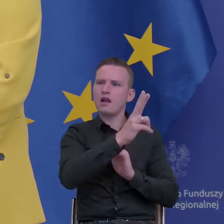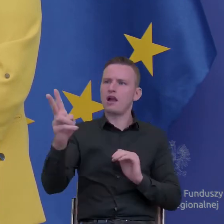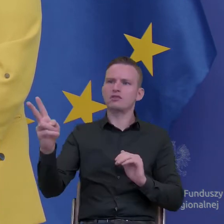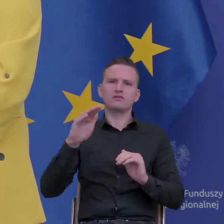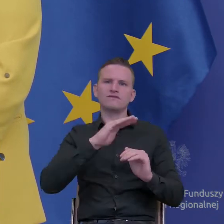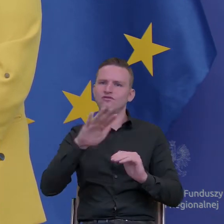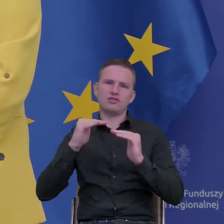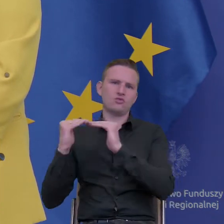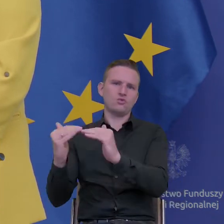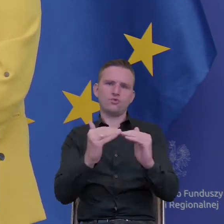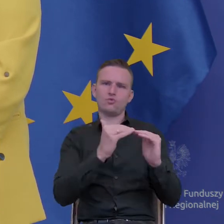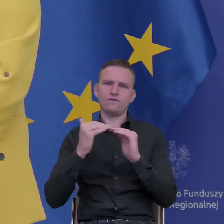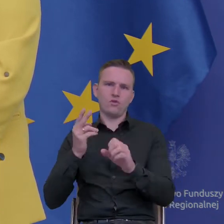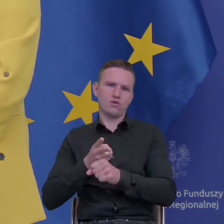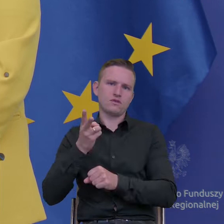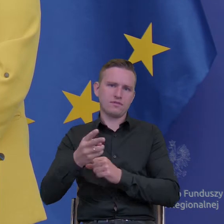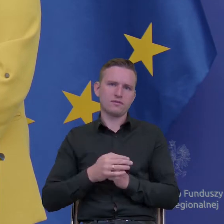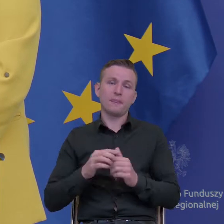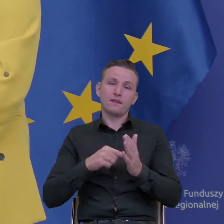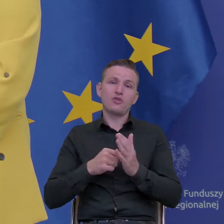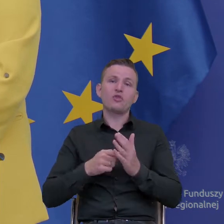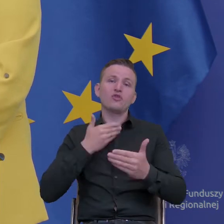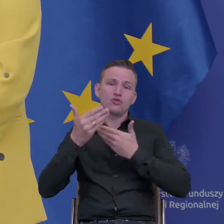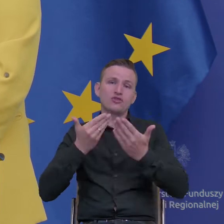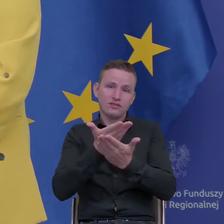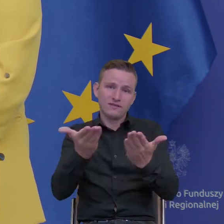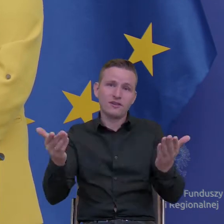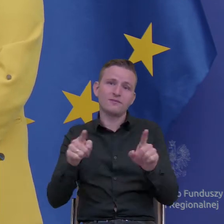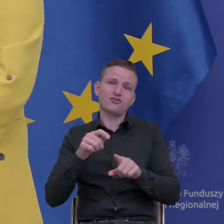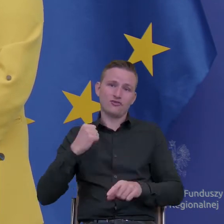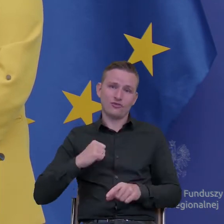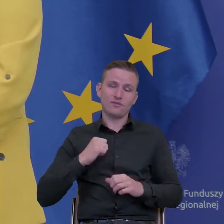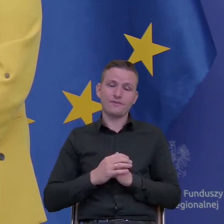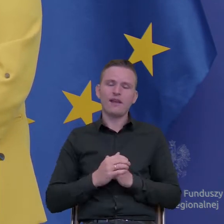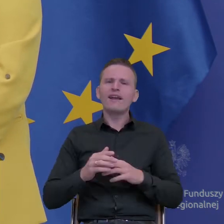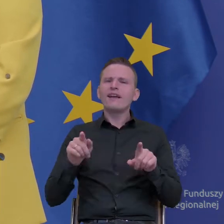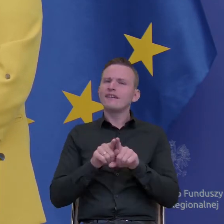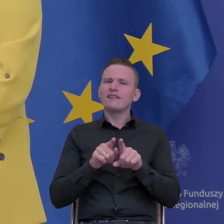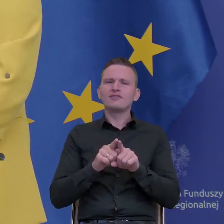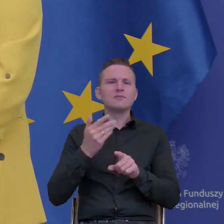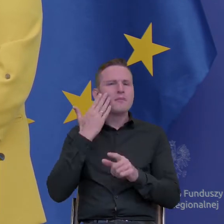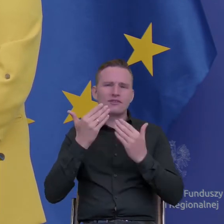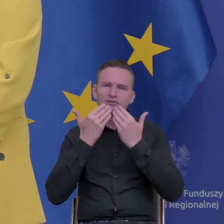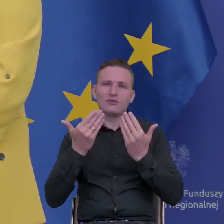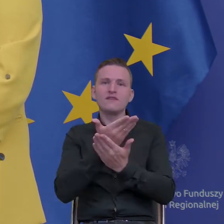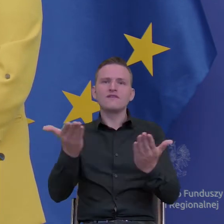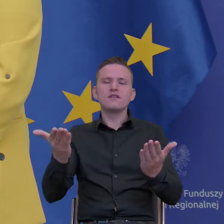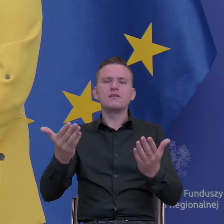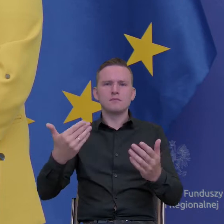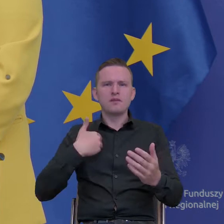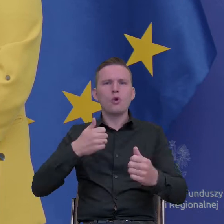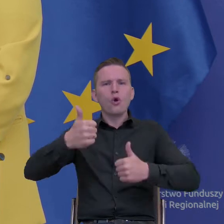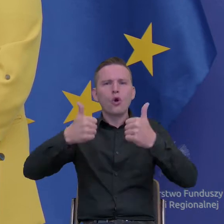bardzo serdecznie życzę. I jeszcze raz serdecznie dziękuję za te wszystkie prace, które zostały przez